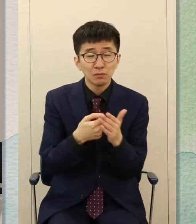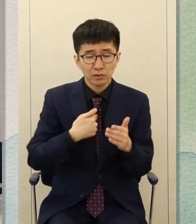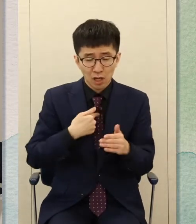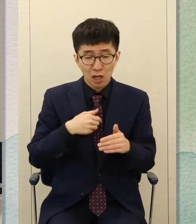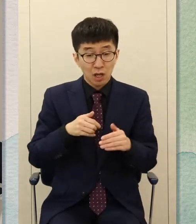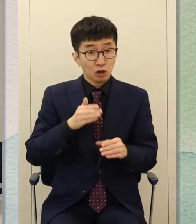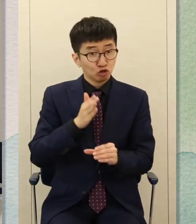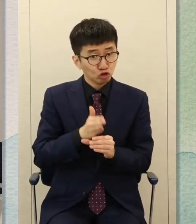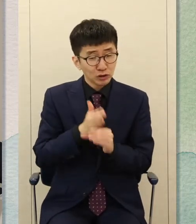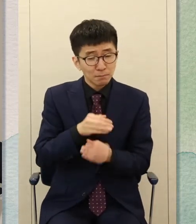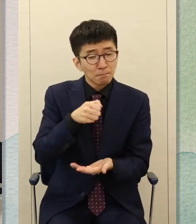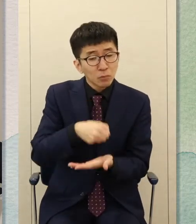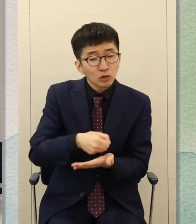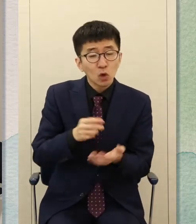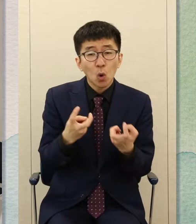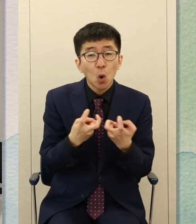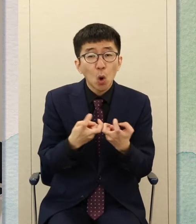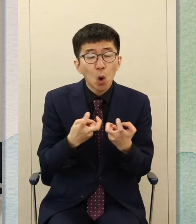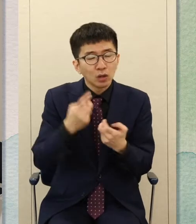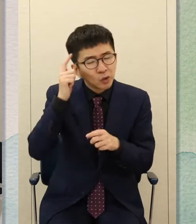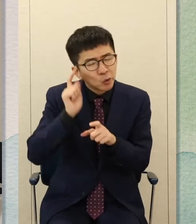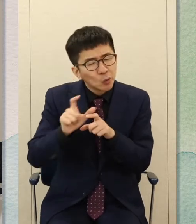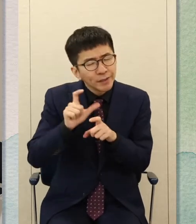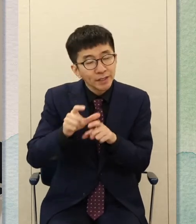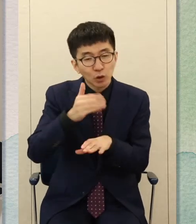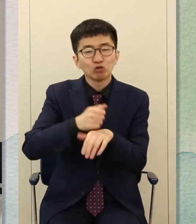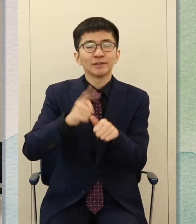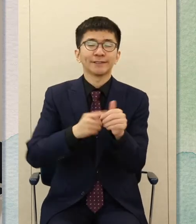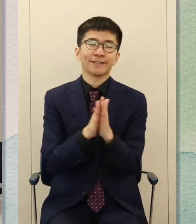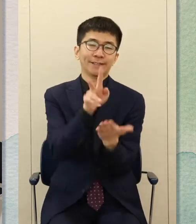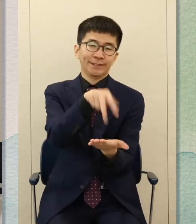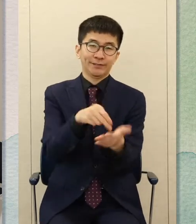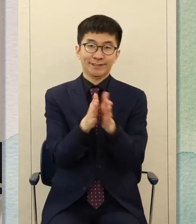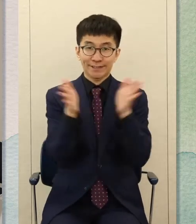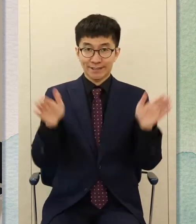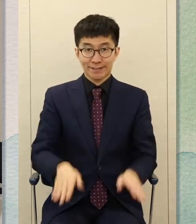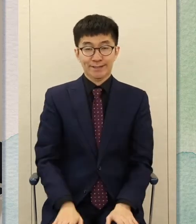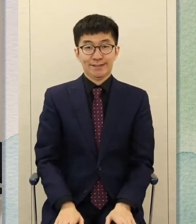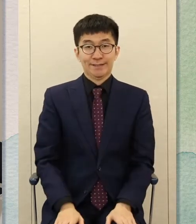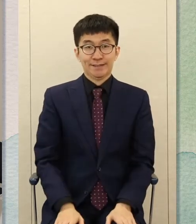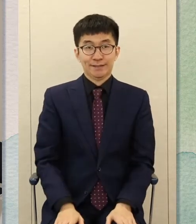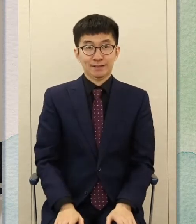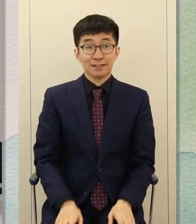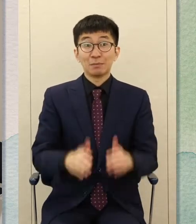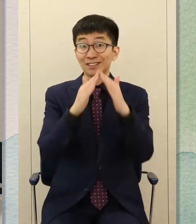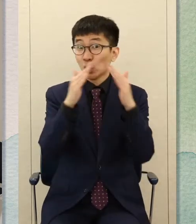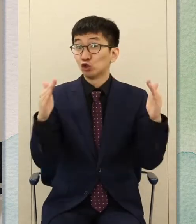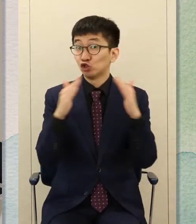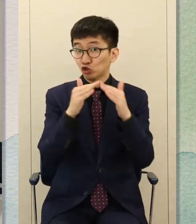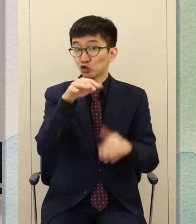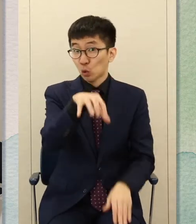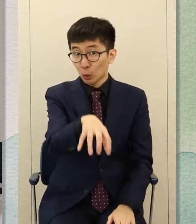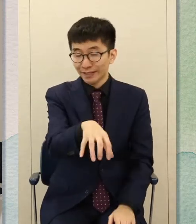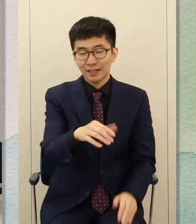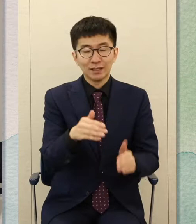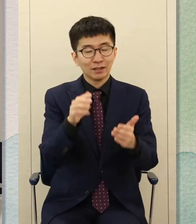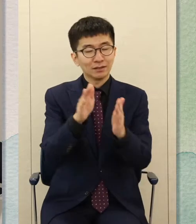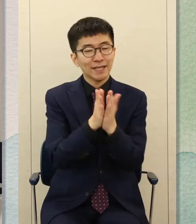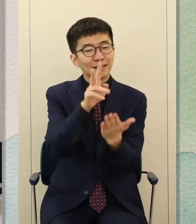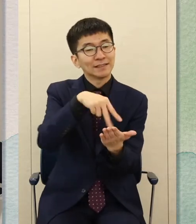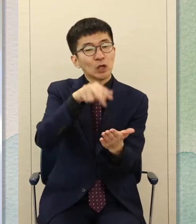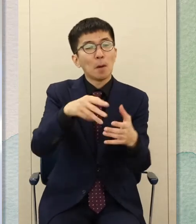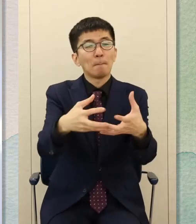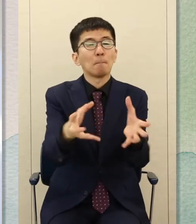이게 이분들의 독서의 굉장히 큰 특징이에요. 여기는 이제 전주에 있는 독서